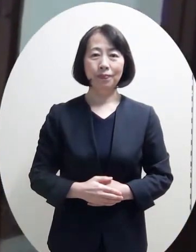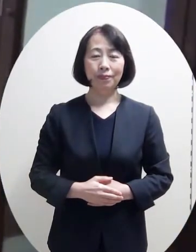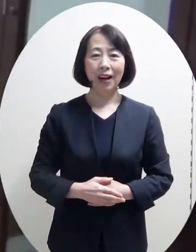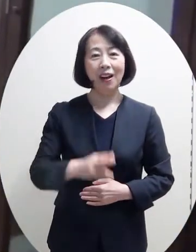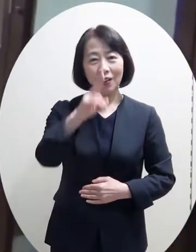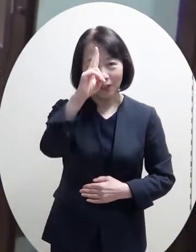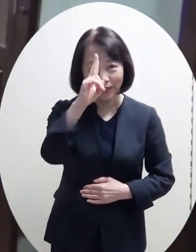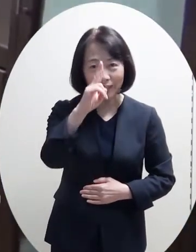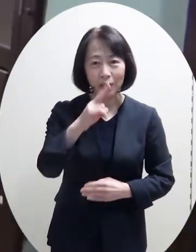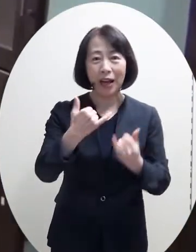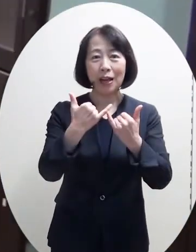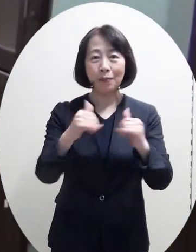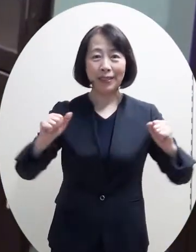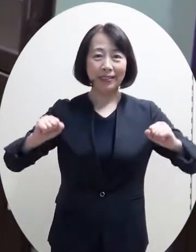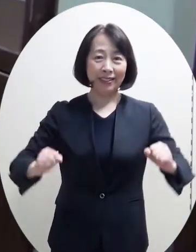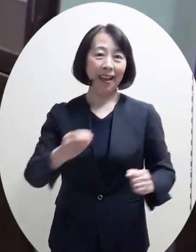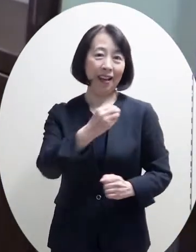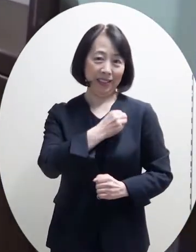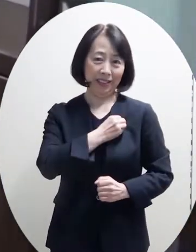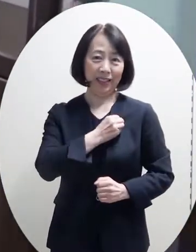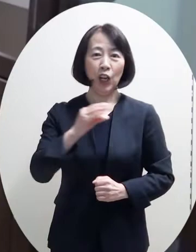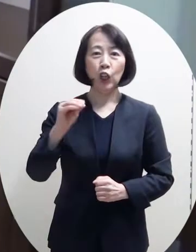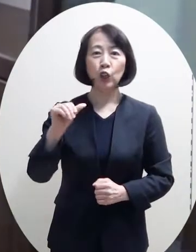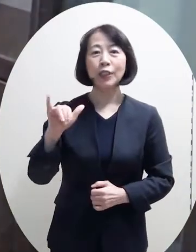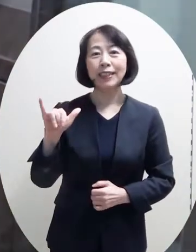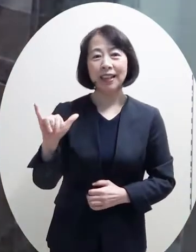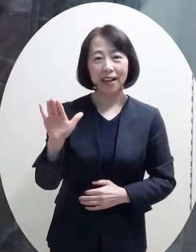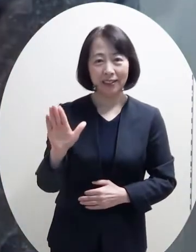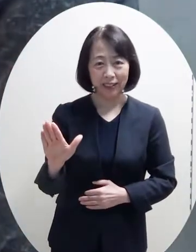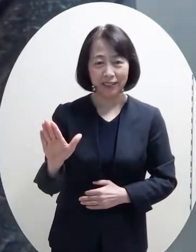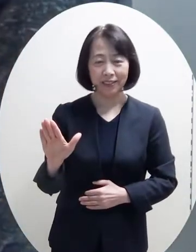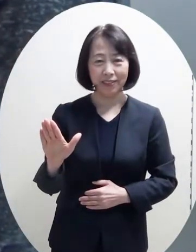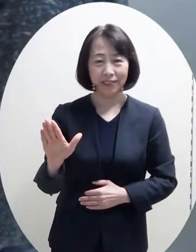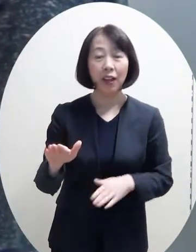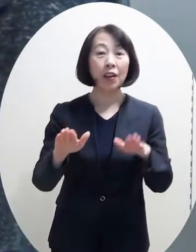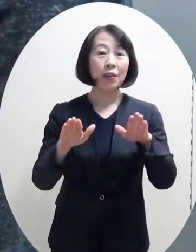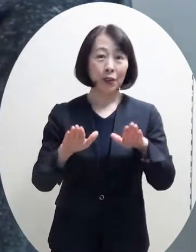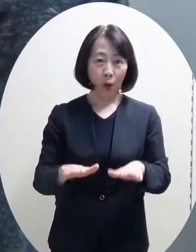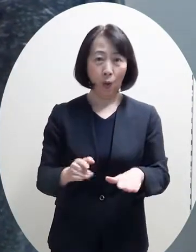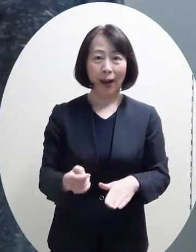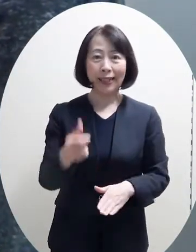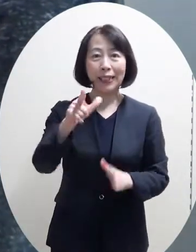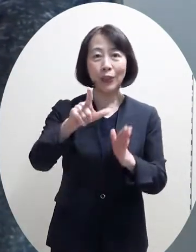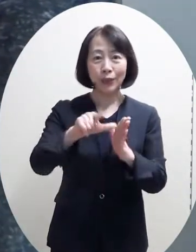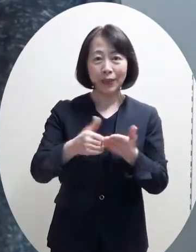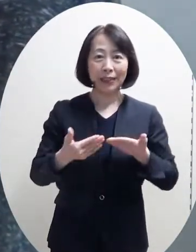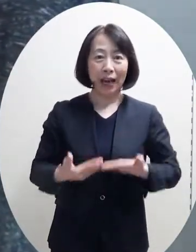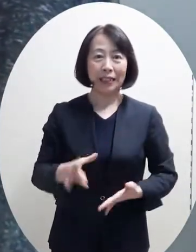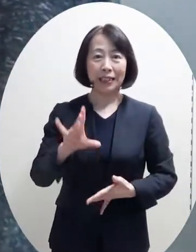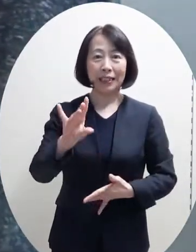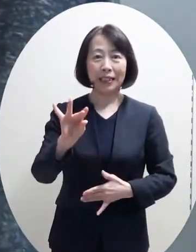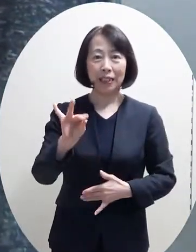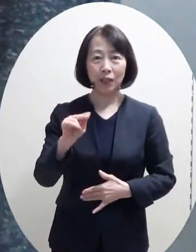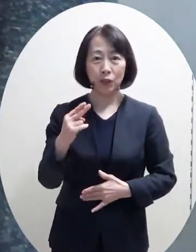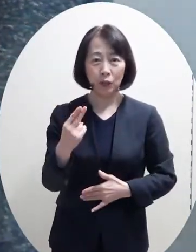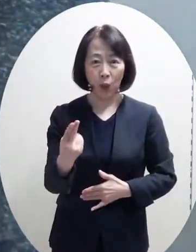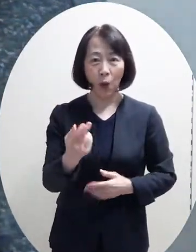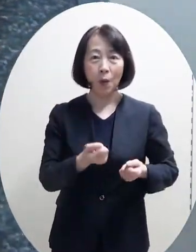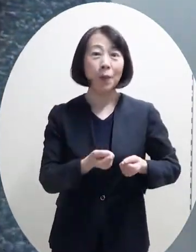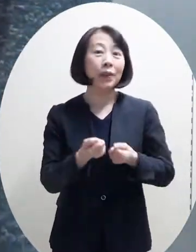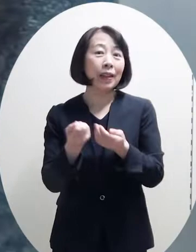こんにちは、民生の土屋です。中入りますね。今日は緊急時安心キットを持ってきました